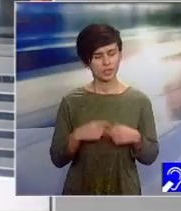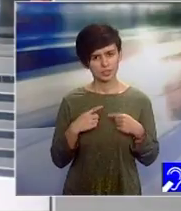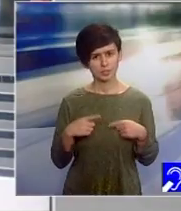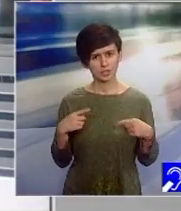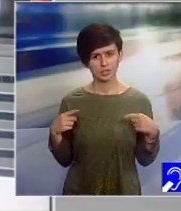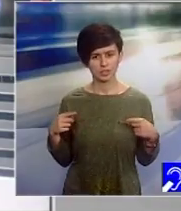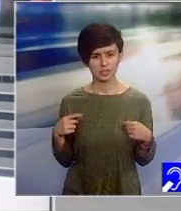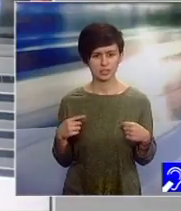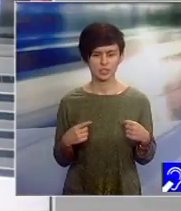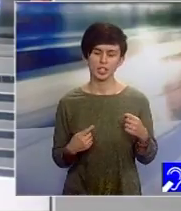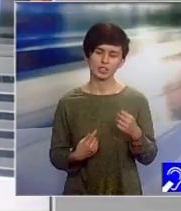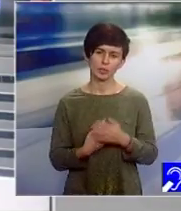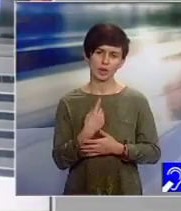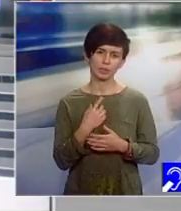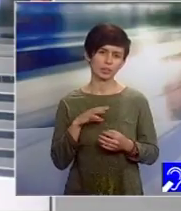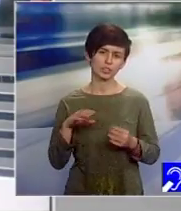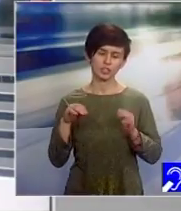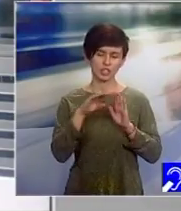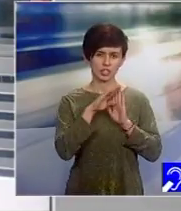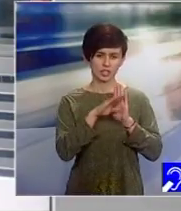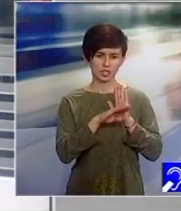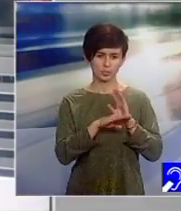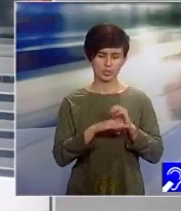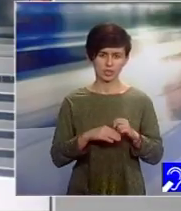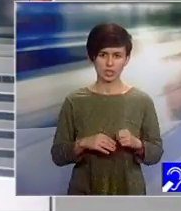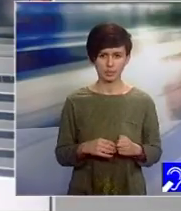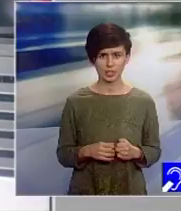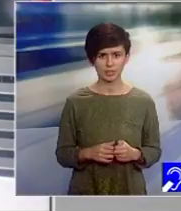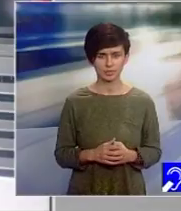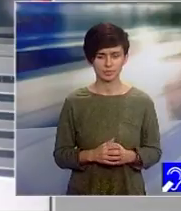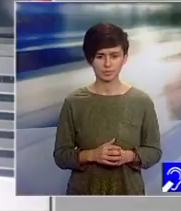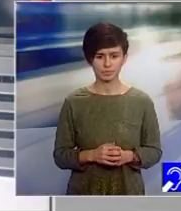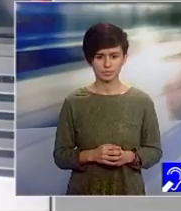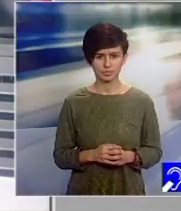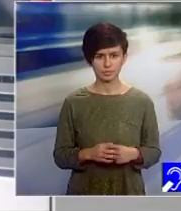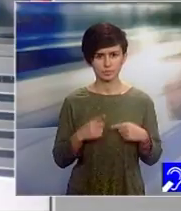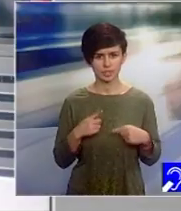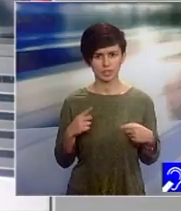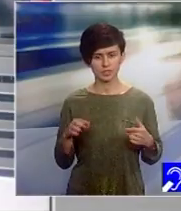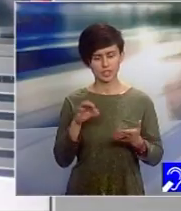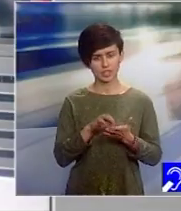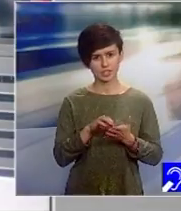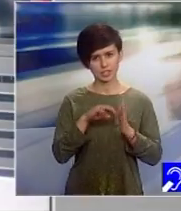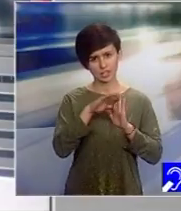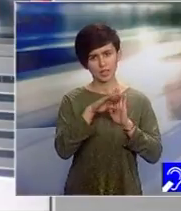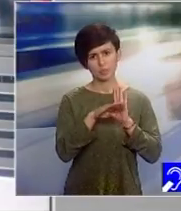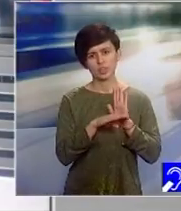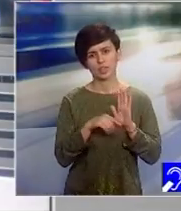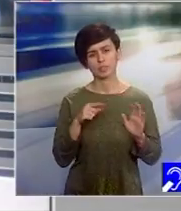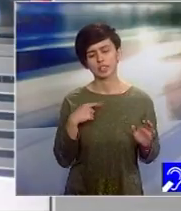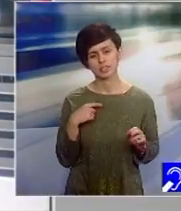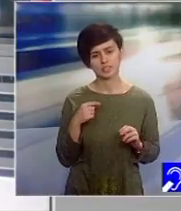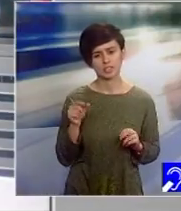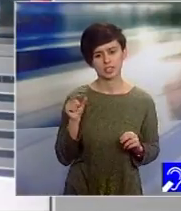s-a mai diversificat, mai apar și alte programe mixte, de exemplu Mozart și alți compozitori. De fiecare dată programele sunt tematice și au o